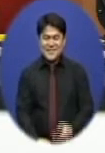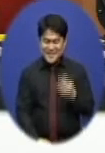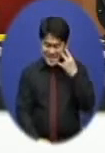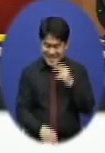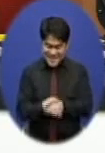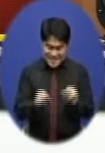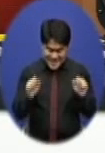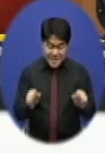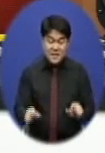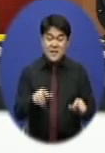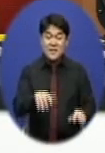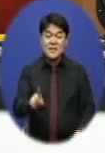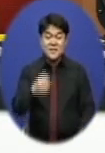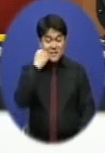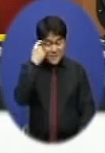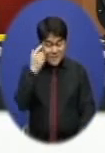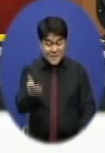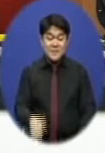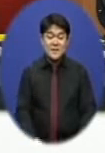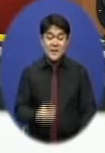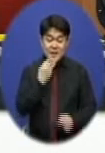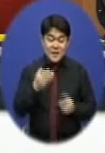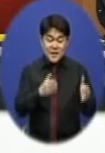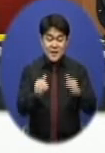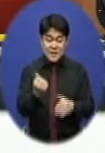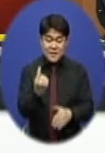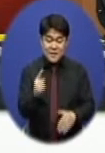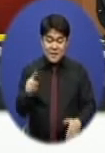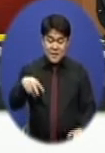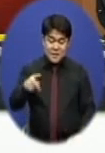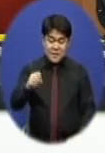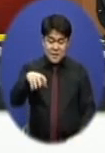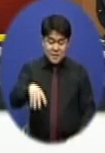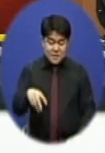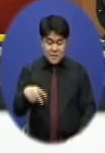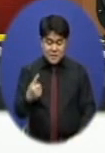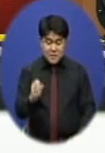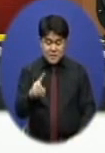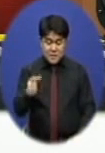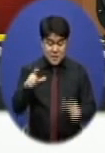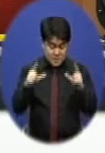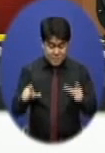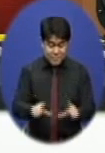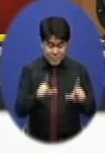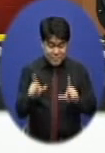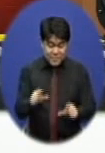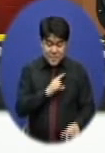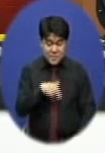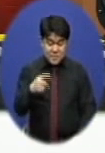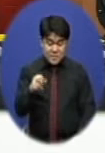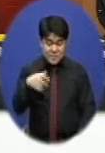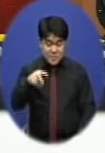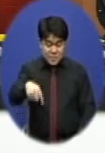안녕하세요. 어디 사시는 누구신가요? 네, 경기도 화성시 동탄에 사는 조성주입니다. 조성주 어머니? 네네. 몇 학년